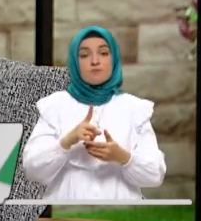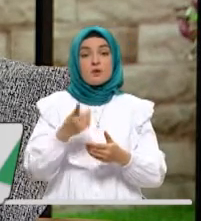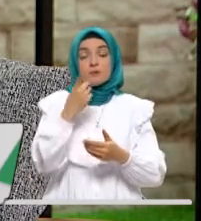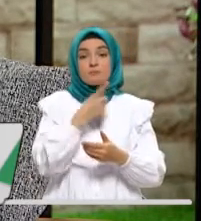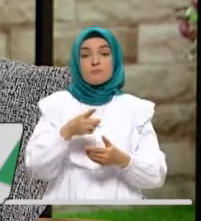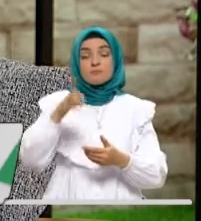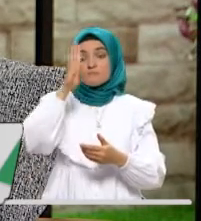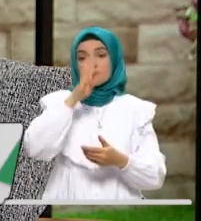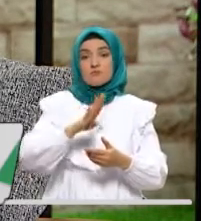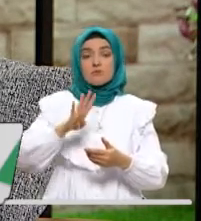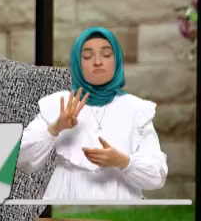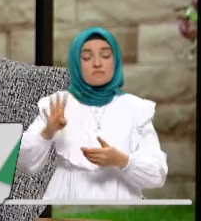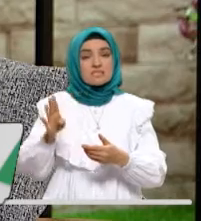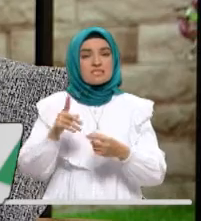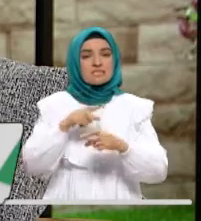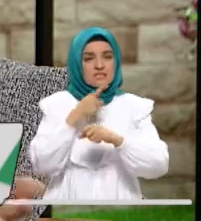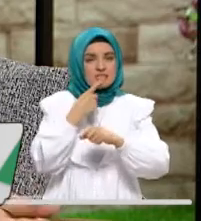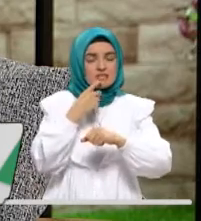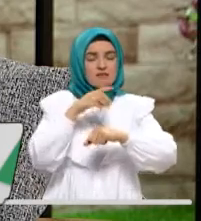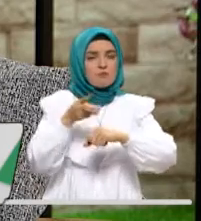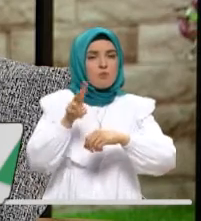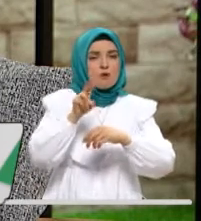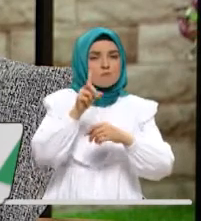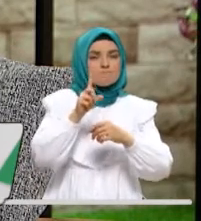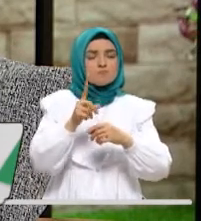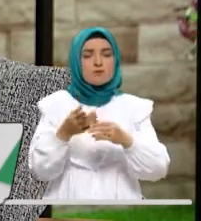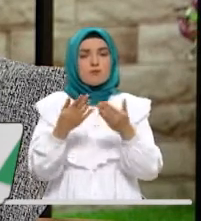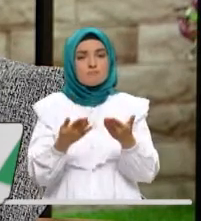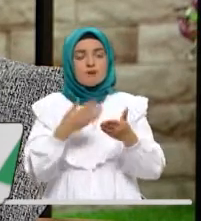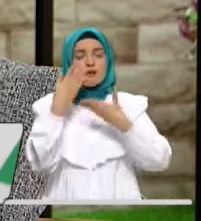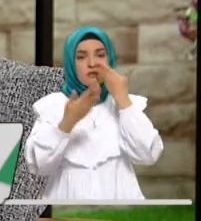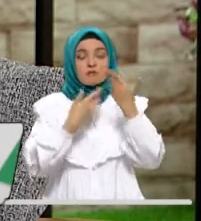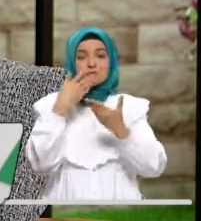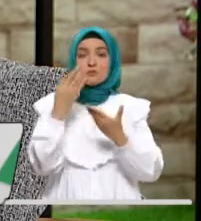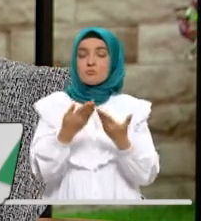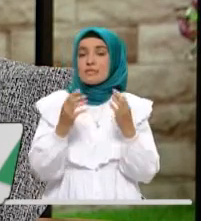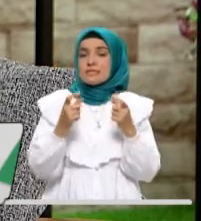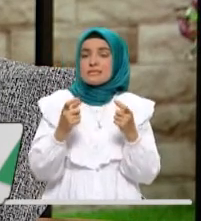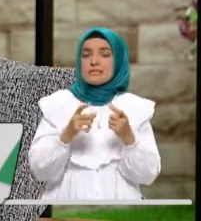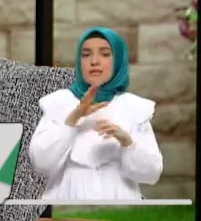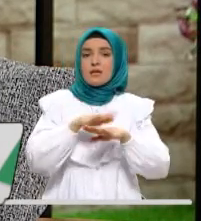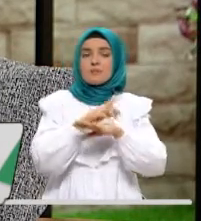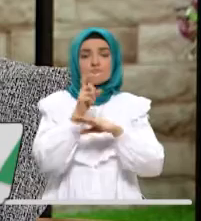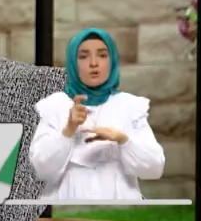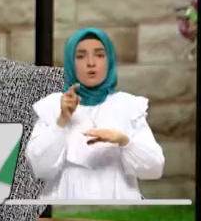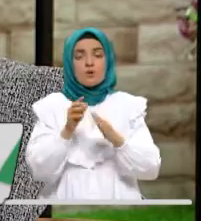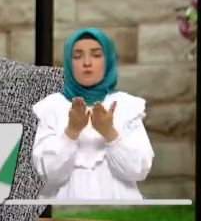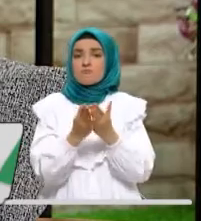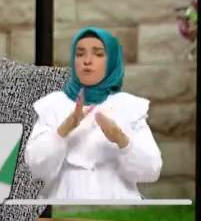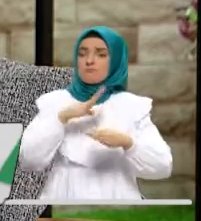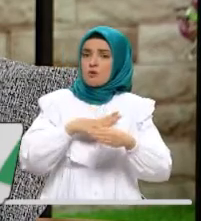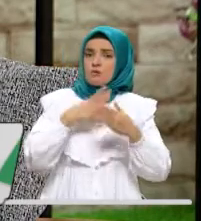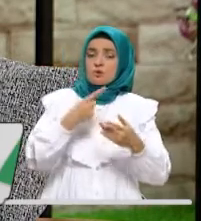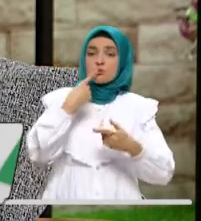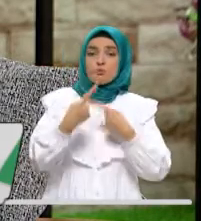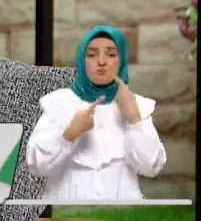Hatun'dan bahsediyoruz. Henüz İstanbul bile fethedilmemiş. Topkapı Sarayı yok ki ortada. Nerede yapacaklar bunu? Ama bu ülkede böyle kitaplar çıktı. Böyle şeyler söylendi. Ya